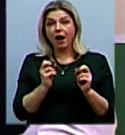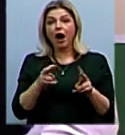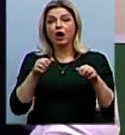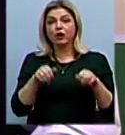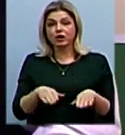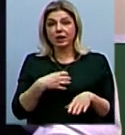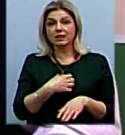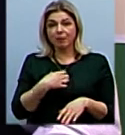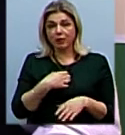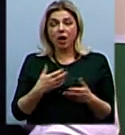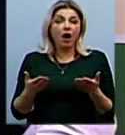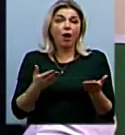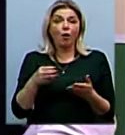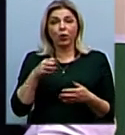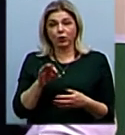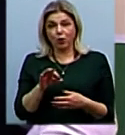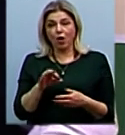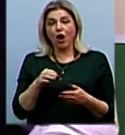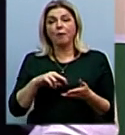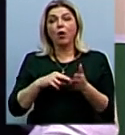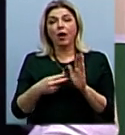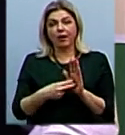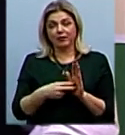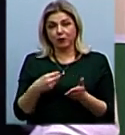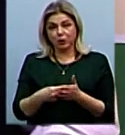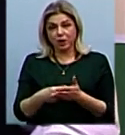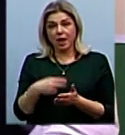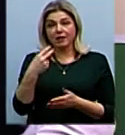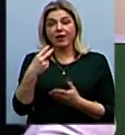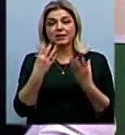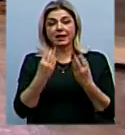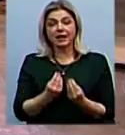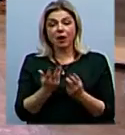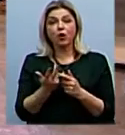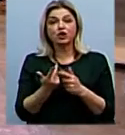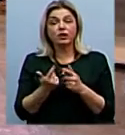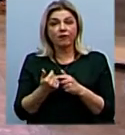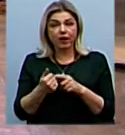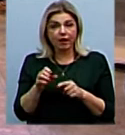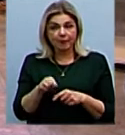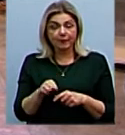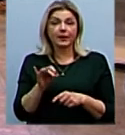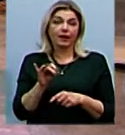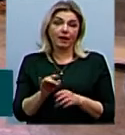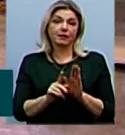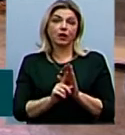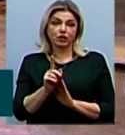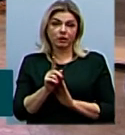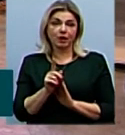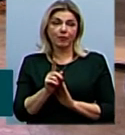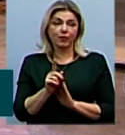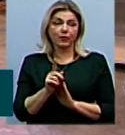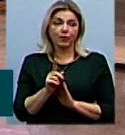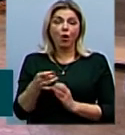исполком какой-то проект бюджета. 20 дней отчитываем и начинаем